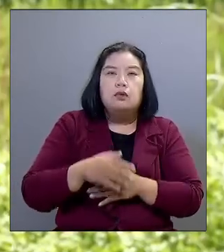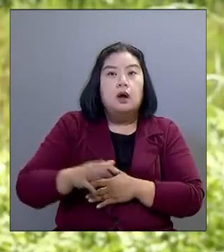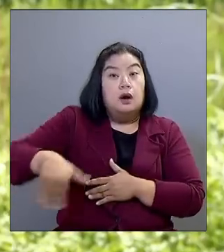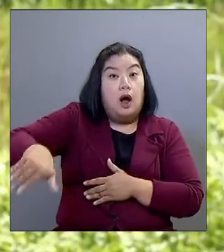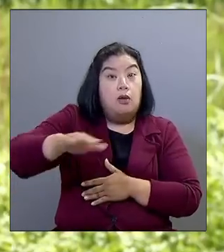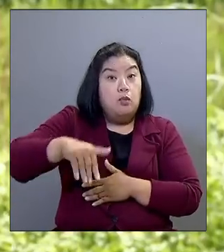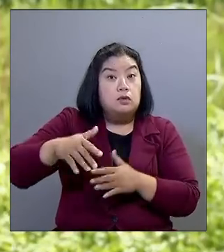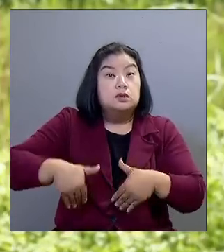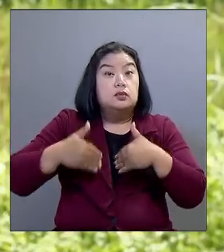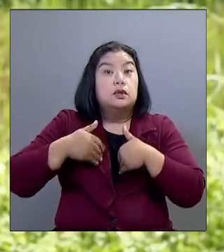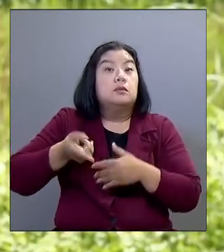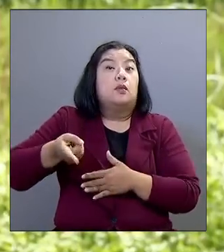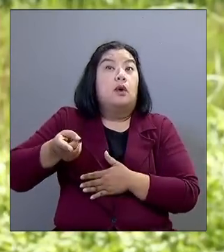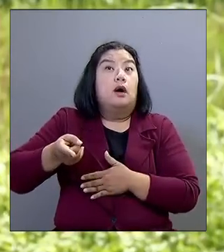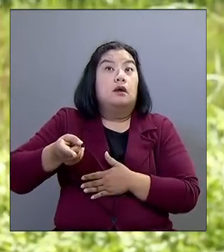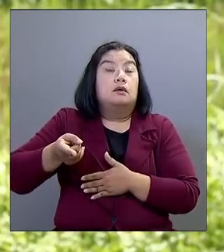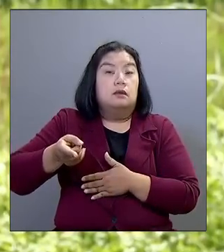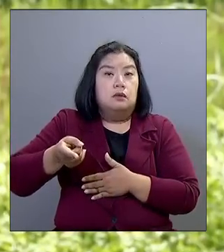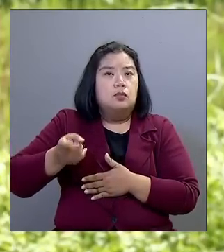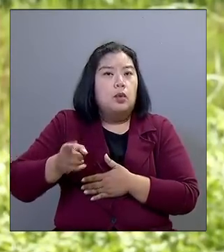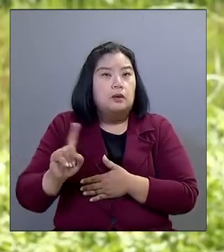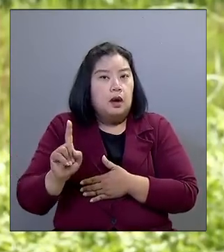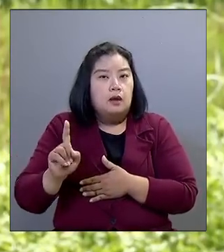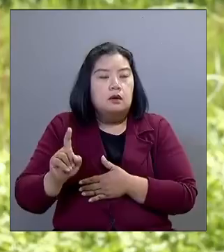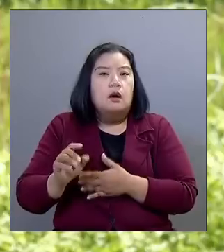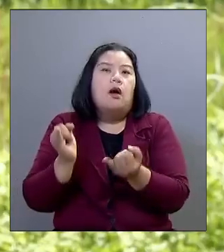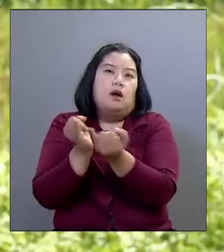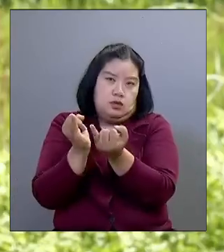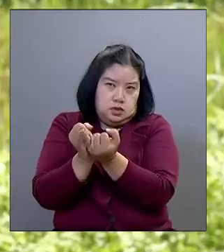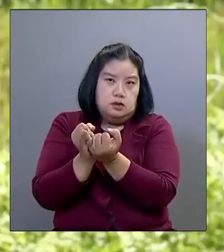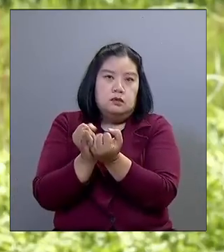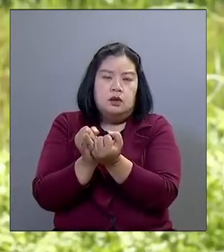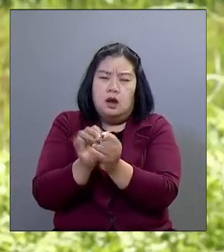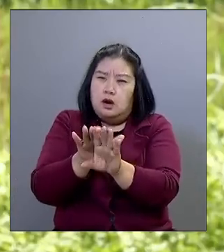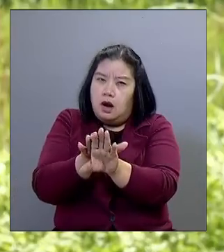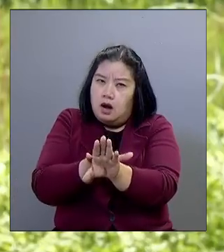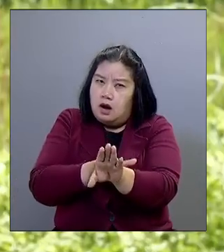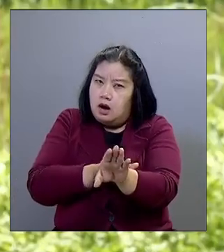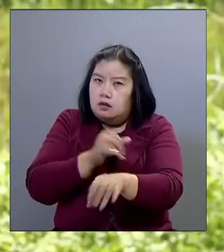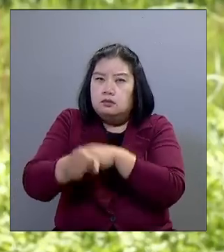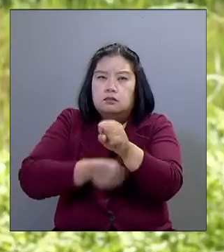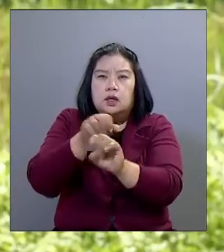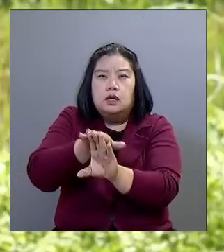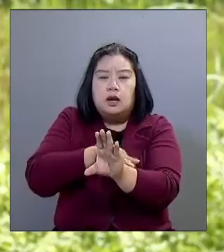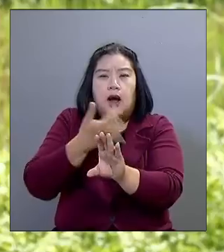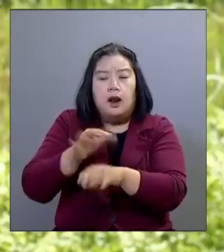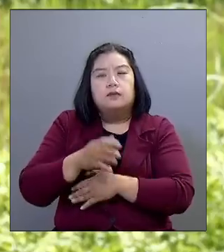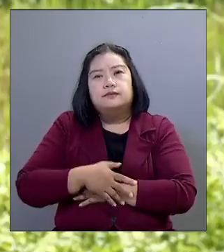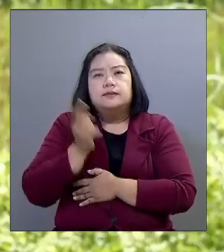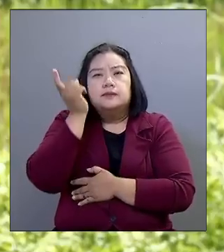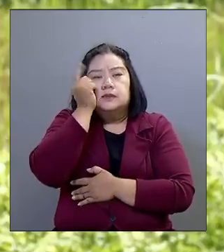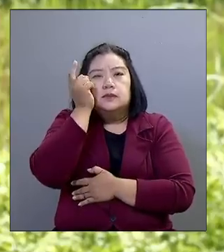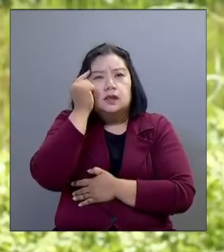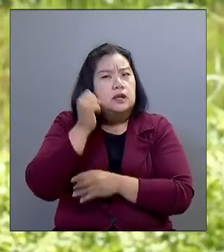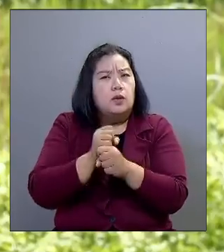ราเป็นอยู่กับสิ่งเหล่านี้มาตลอดเลยแล้วก็เราเห็นว่าเราจะพัฒนาในด้านนี้